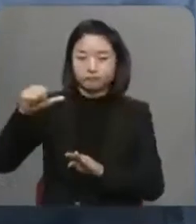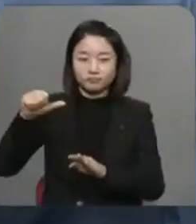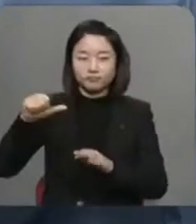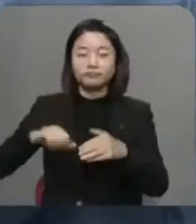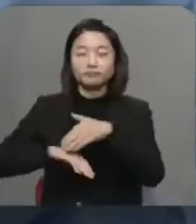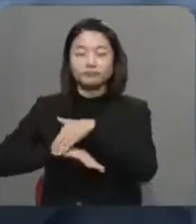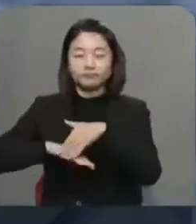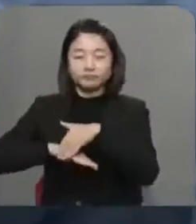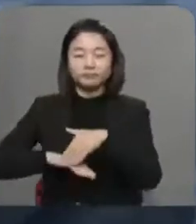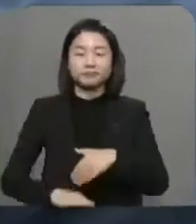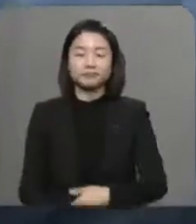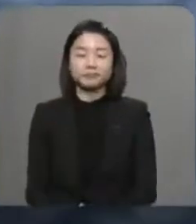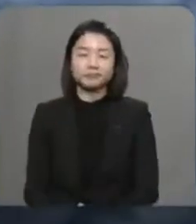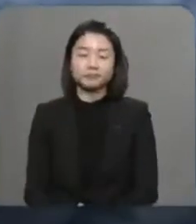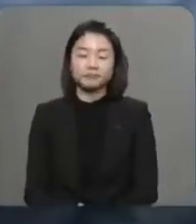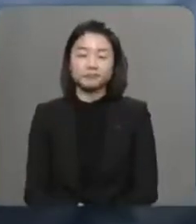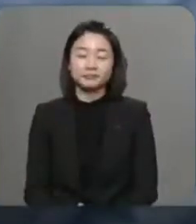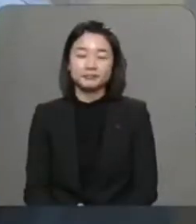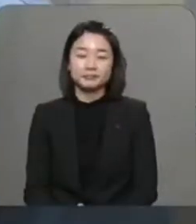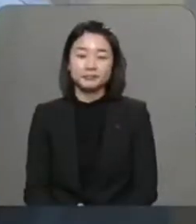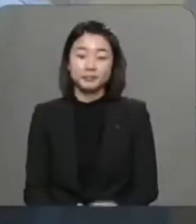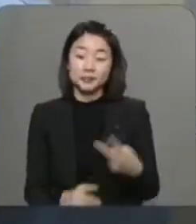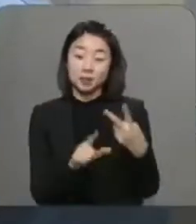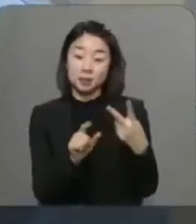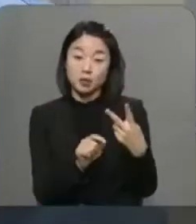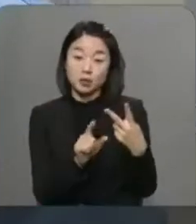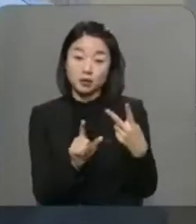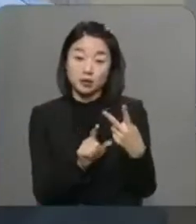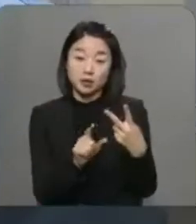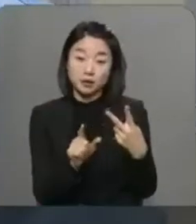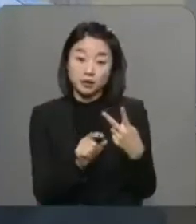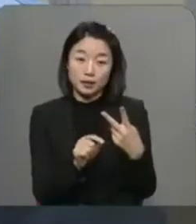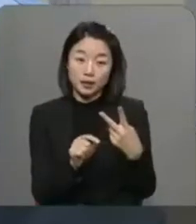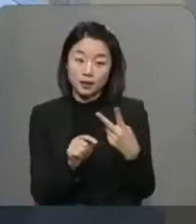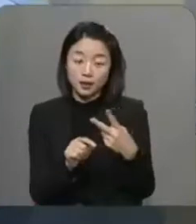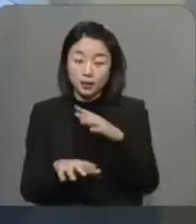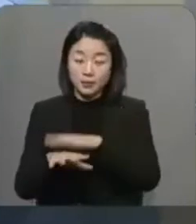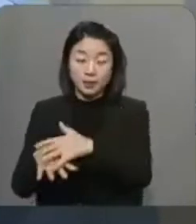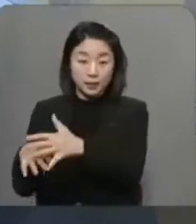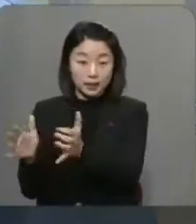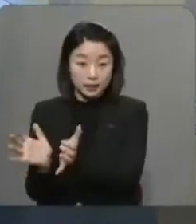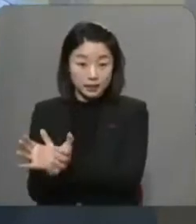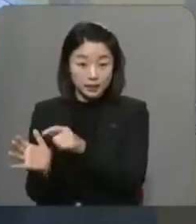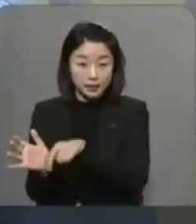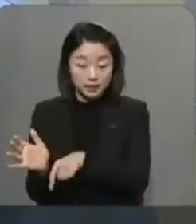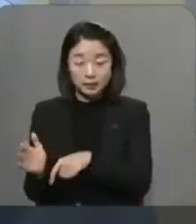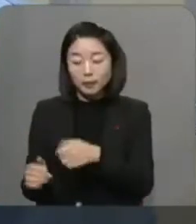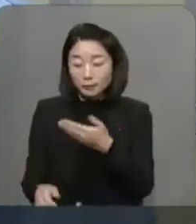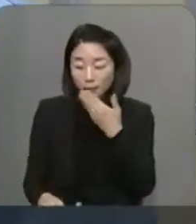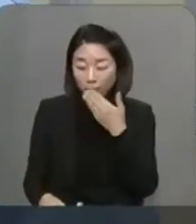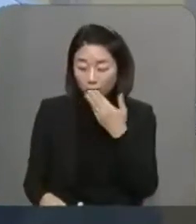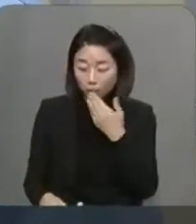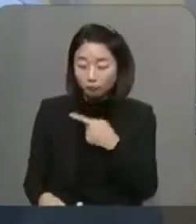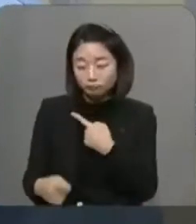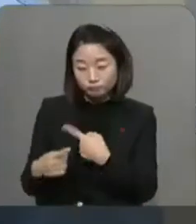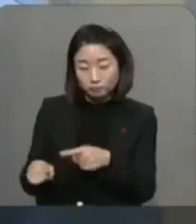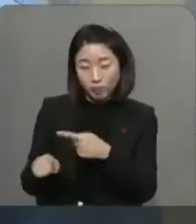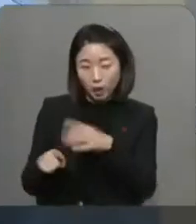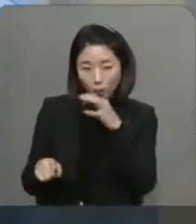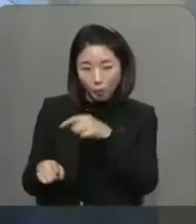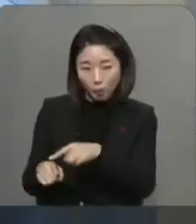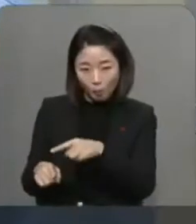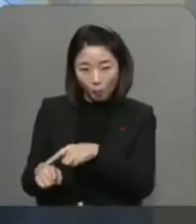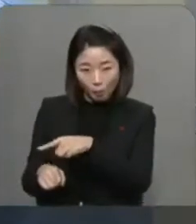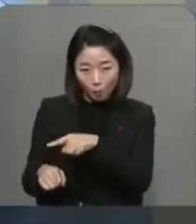늘릴 계획입니다 2월 영예 이제 농업인단체 분들하고 그 시음회를 통해서 가공